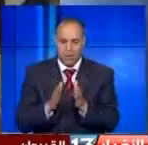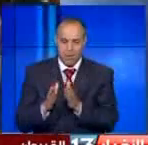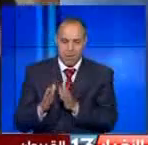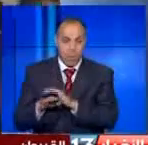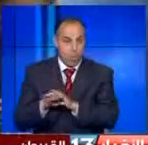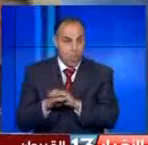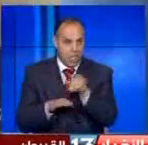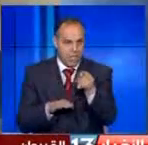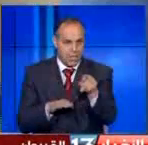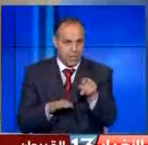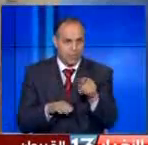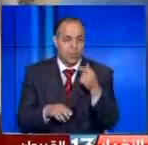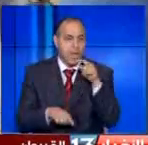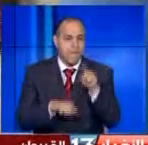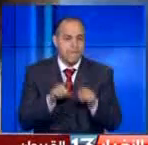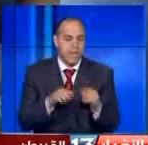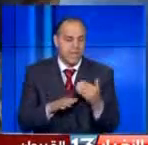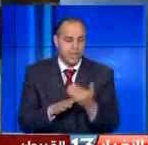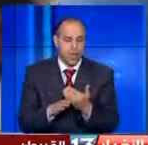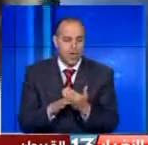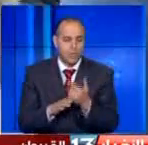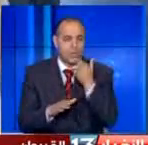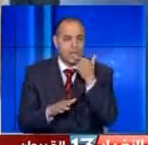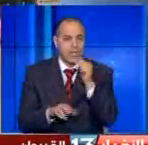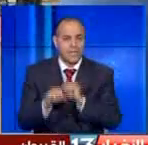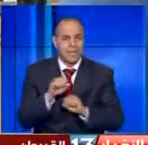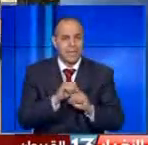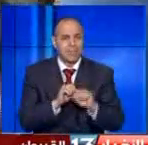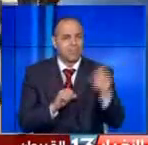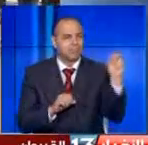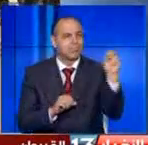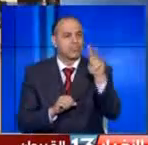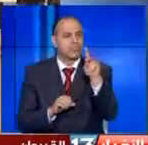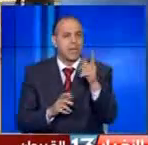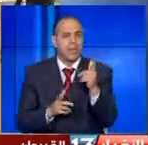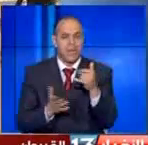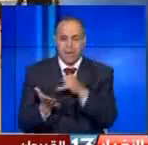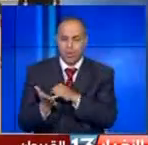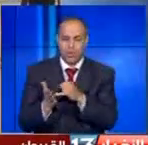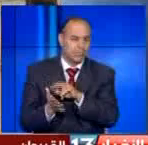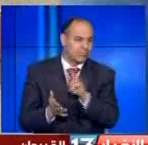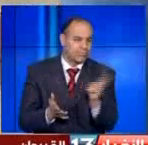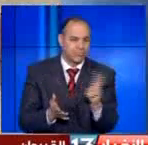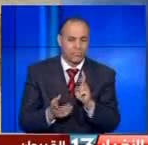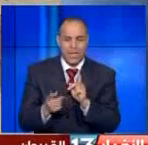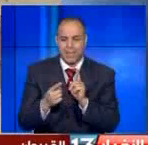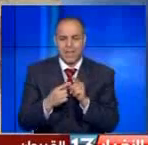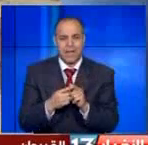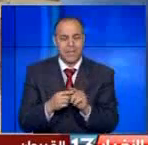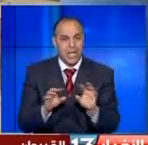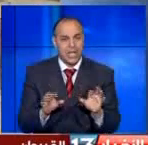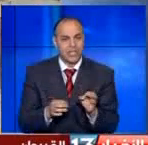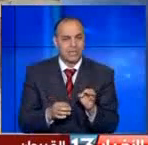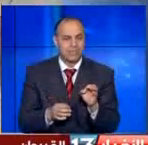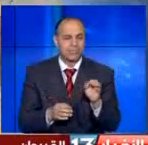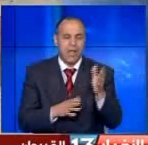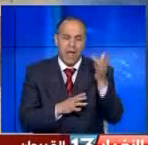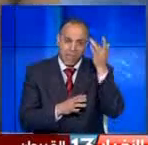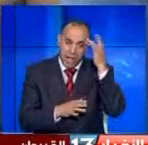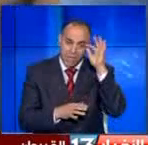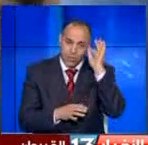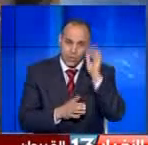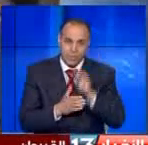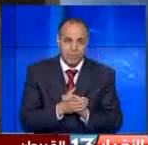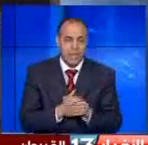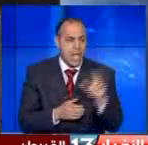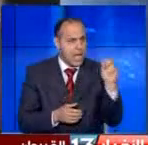هذا الإطار تقوم بعض المدارس بتنظيم رحلات بين المدن تهدف لاكتشاف المخزون الثقافي.